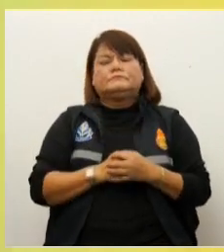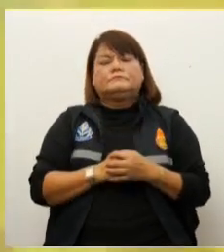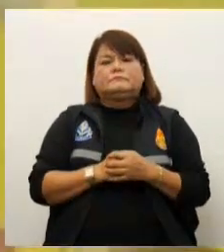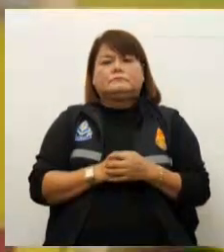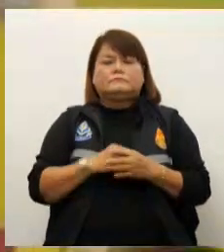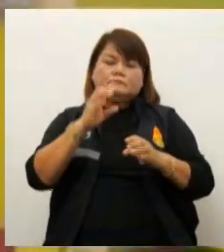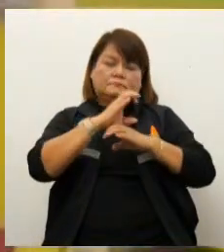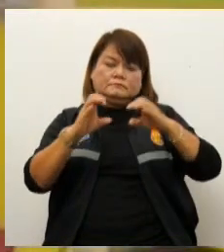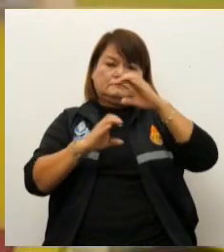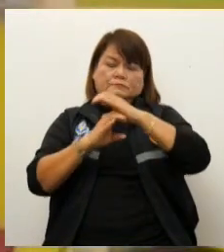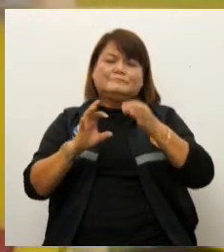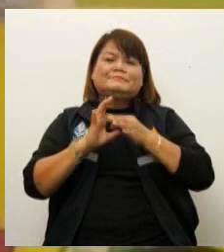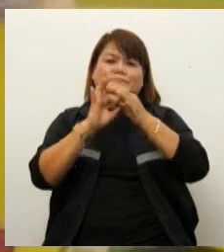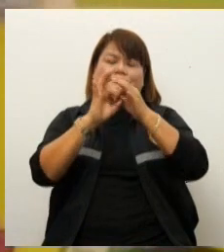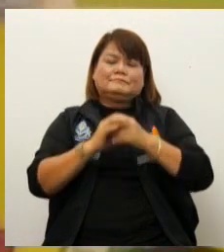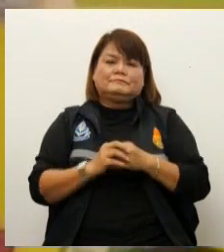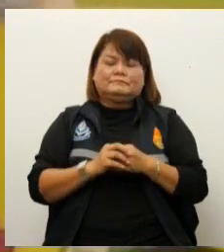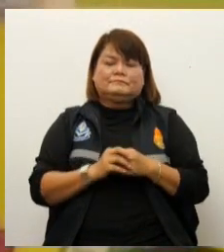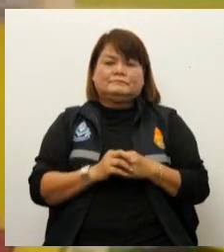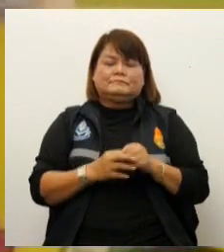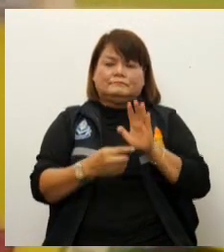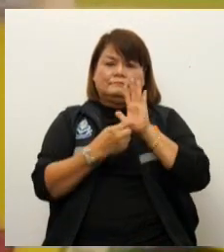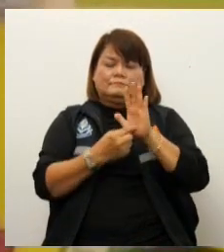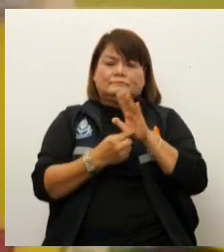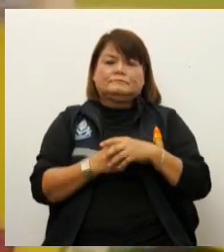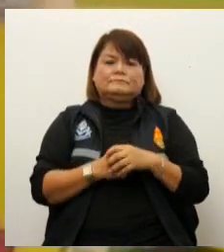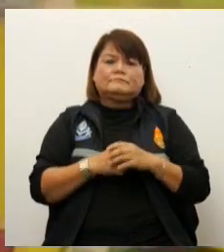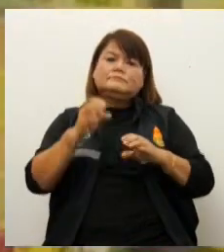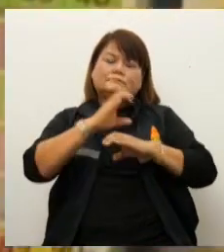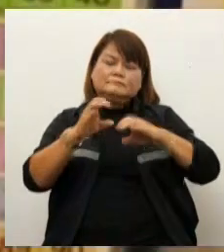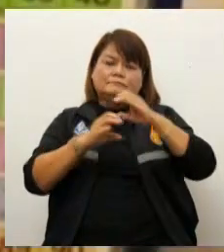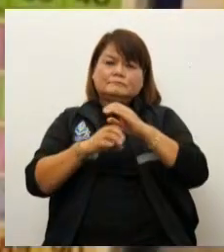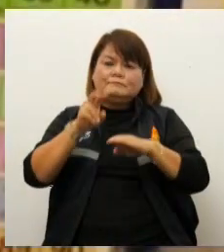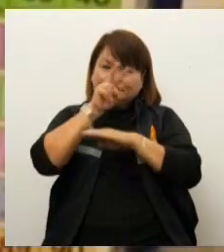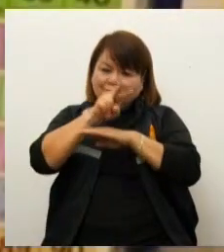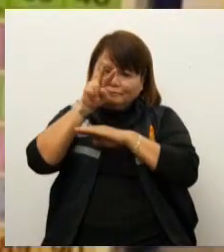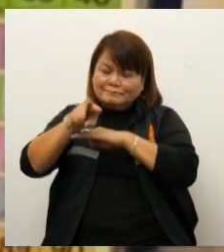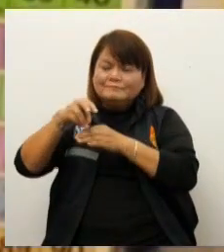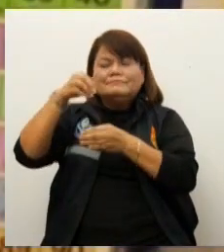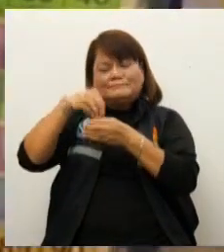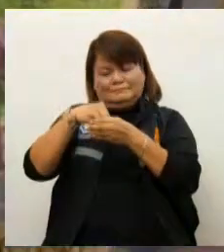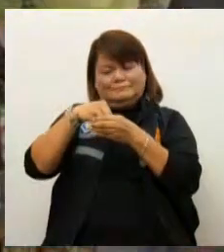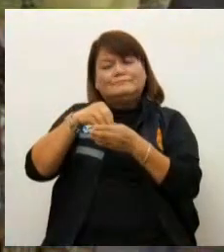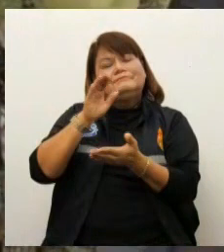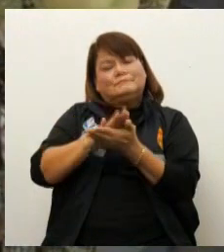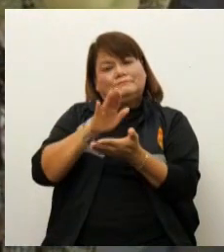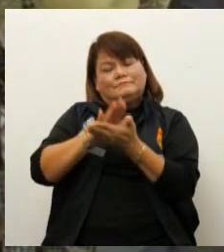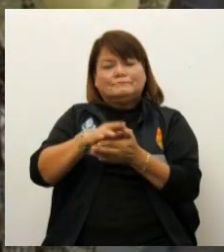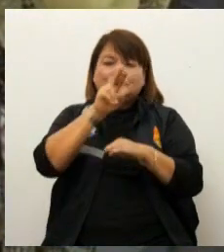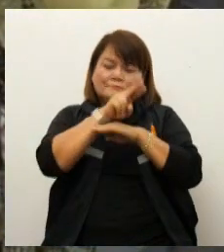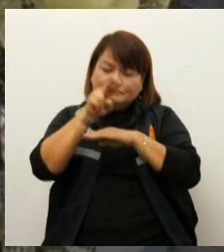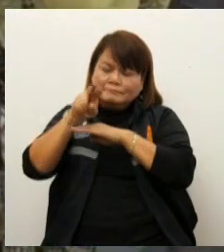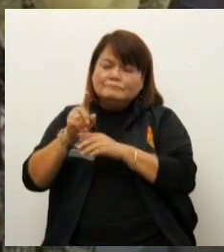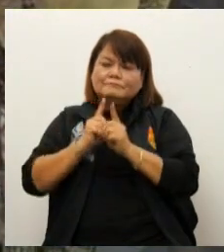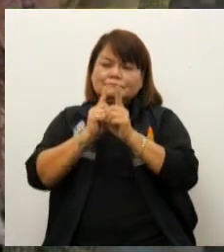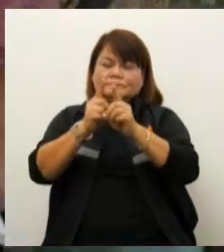ครงการที่เกี่ยวข้องได้แก่โครงการนิเทศภายในโรงเรียนดำเนินการนิเทศติดตามการ